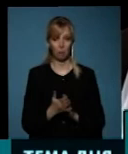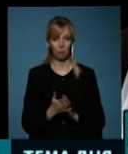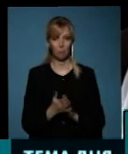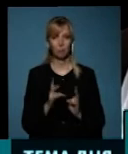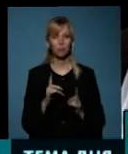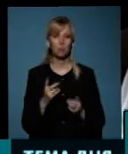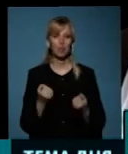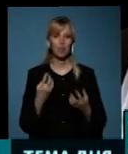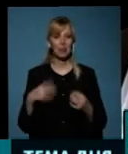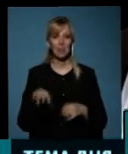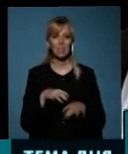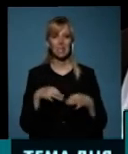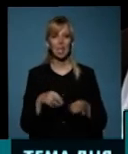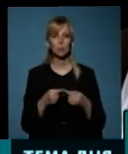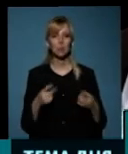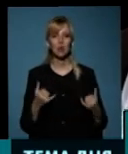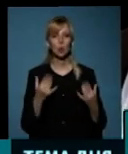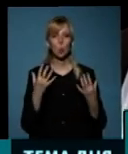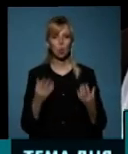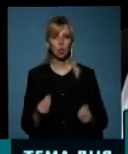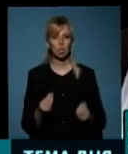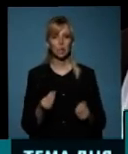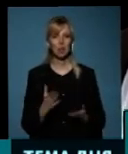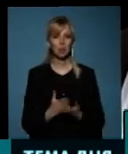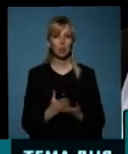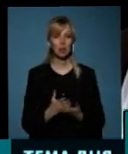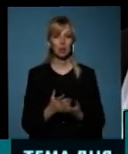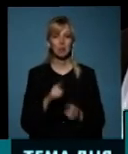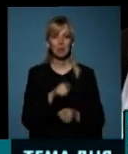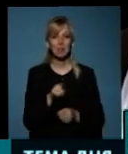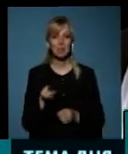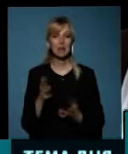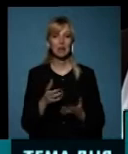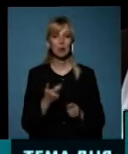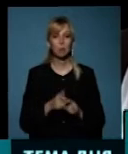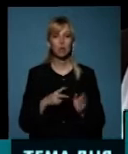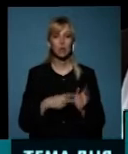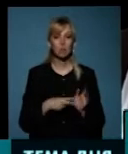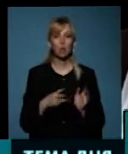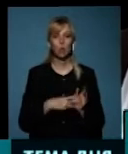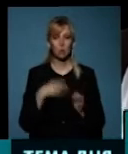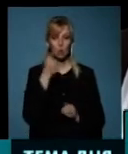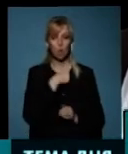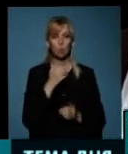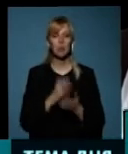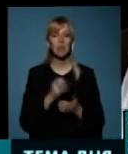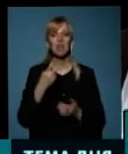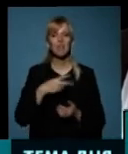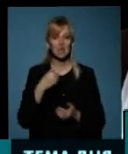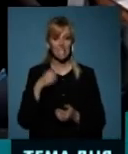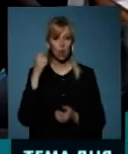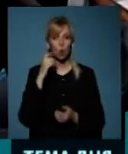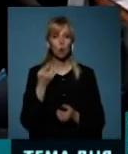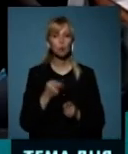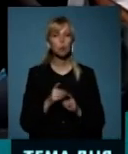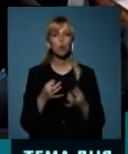що, на жаль, не всі транспортні засоби на сьогоднішній день є ті, які, ну, більше 7-8 років, є і 20 років. А чому